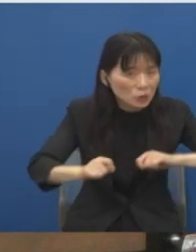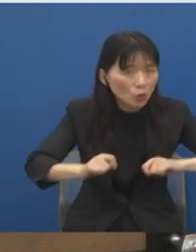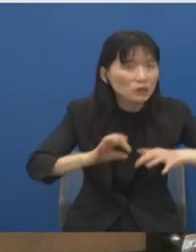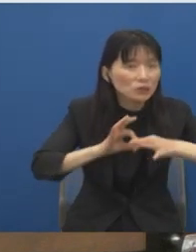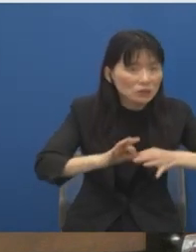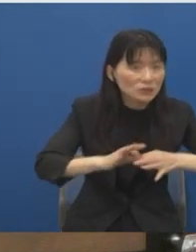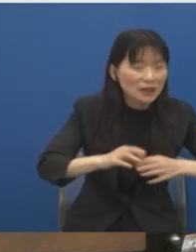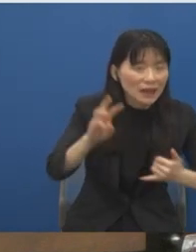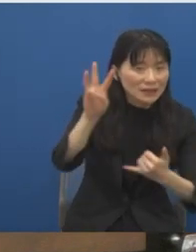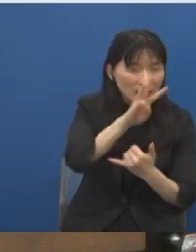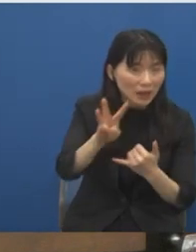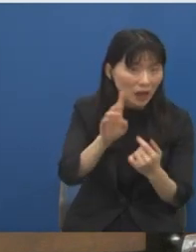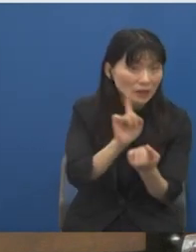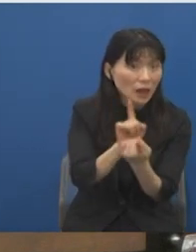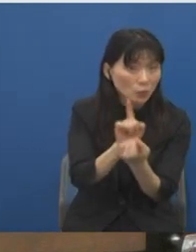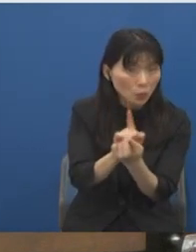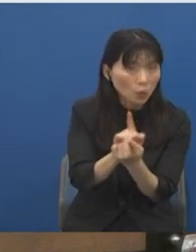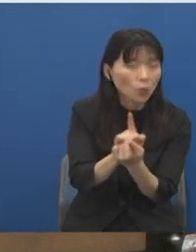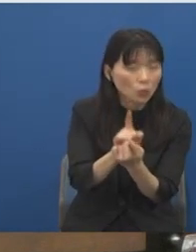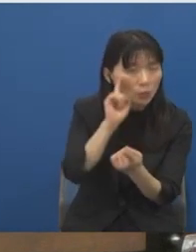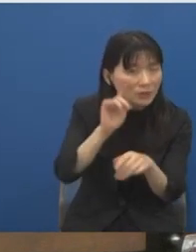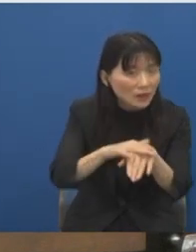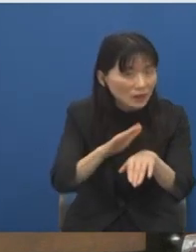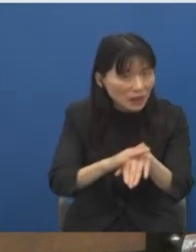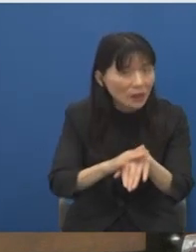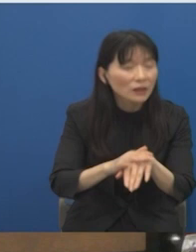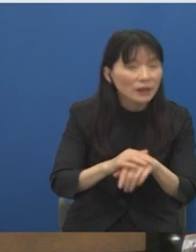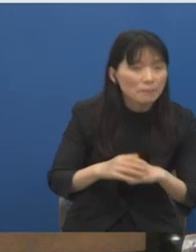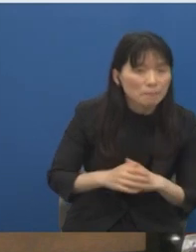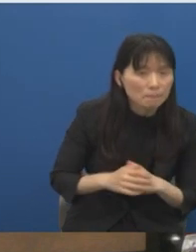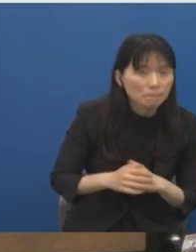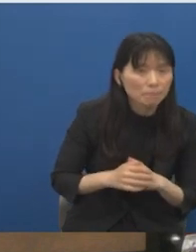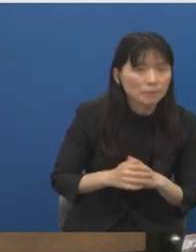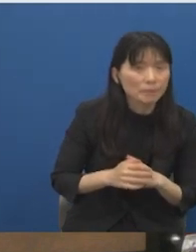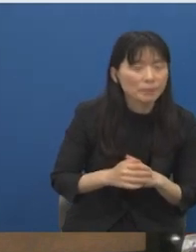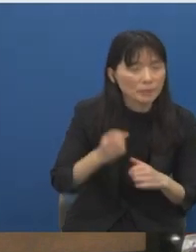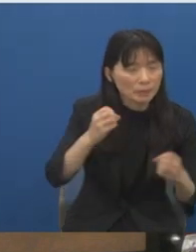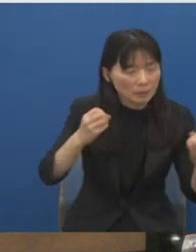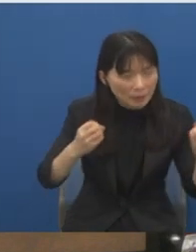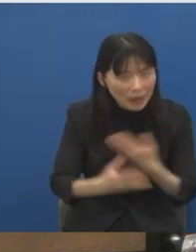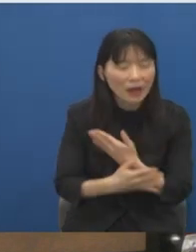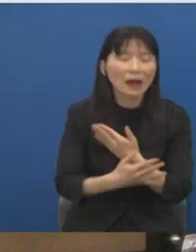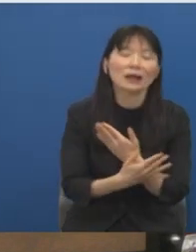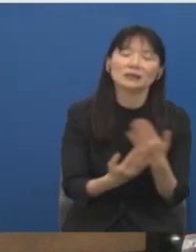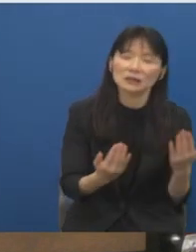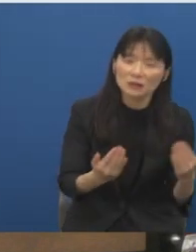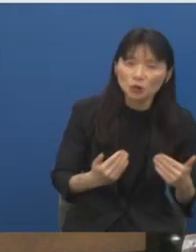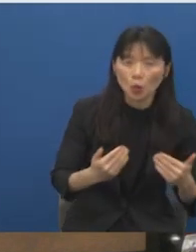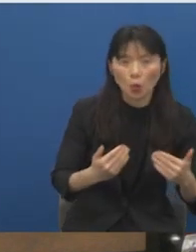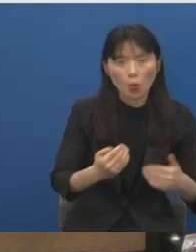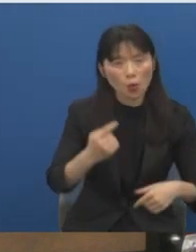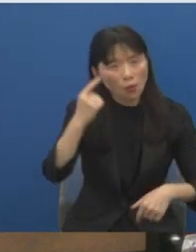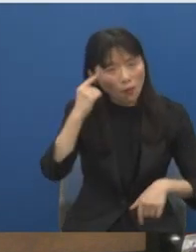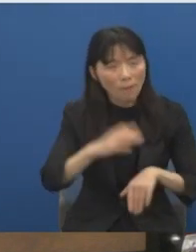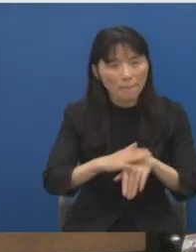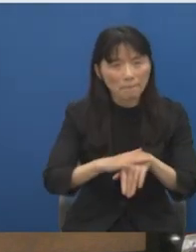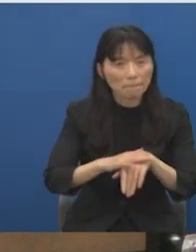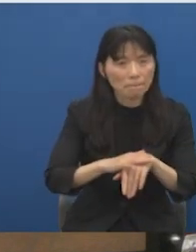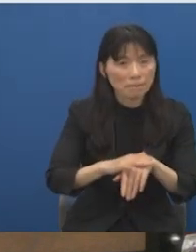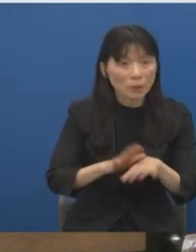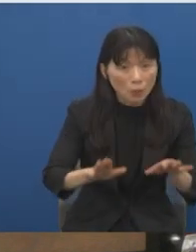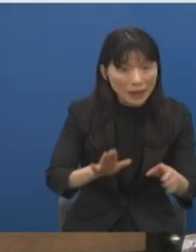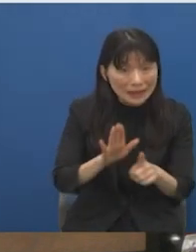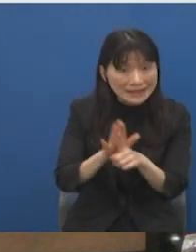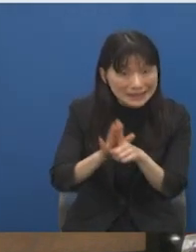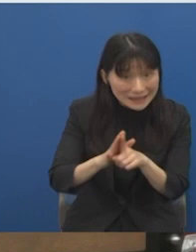害対応の観点から職員削減方針は抜本的に改めるべきとの指摘、今回の支援活動